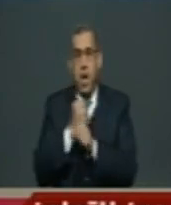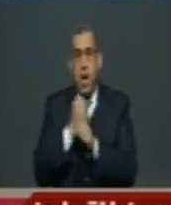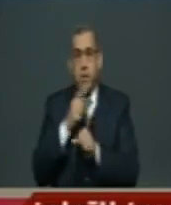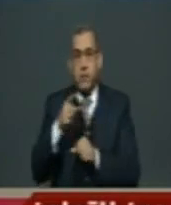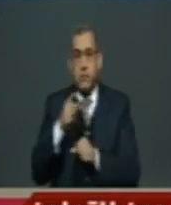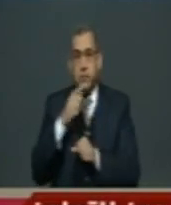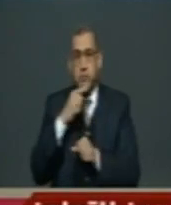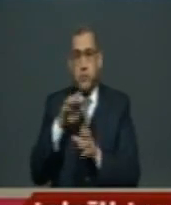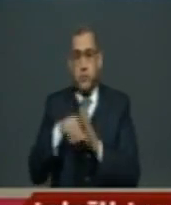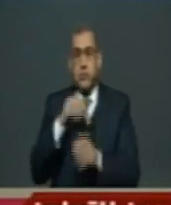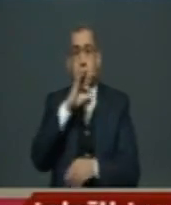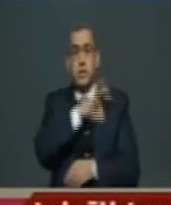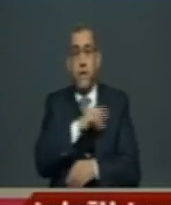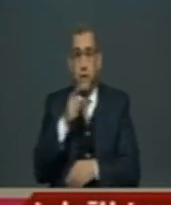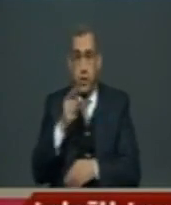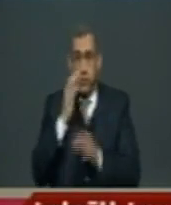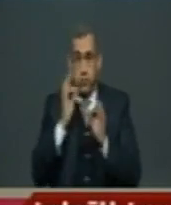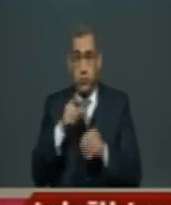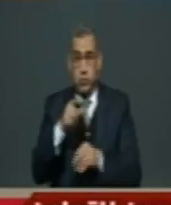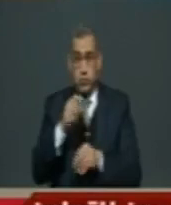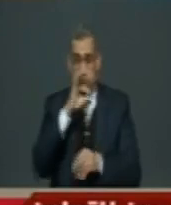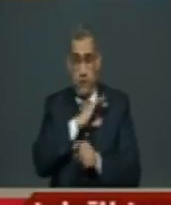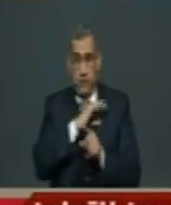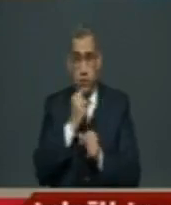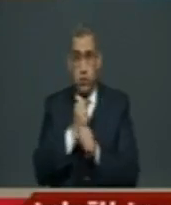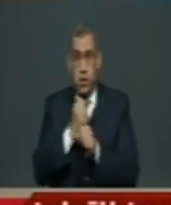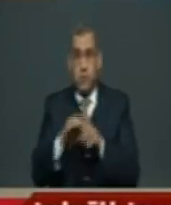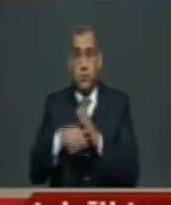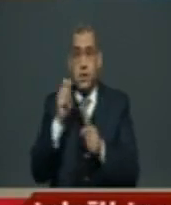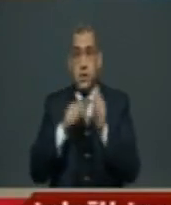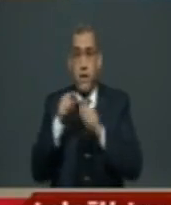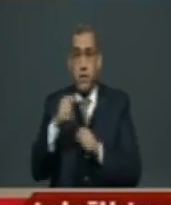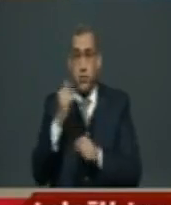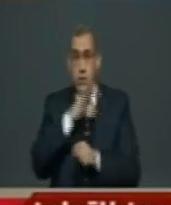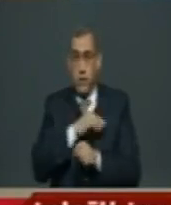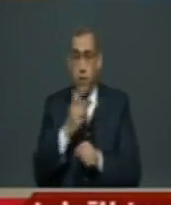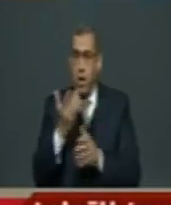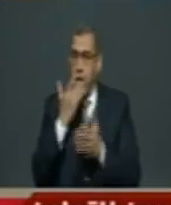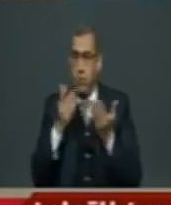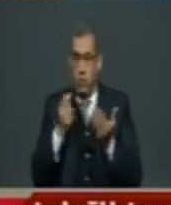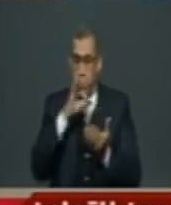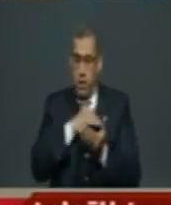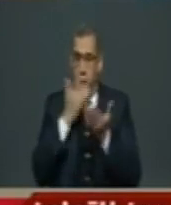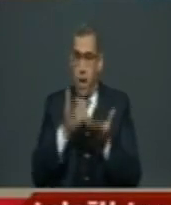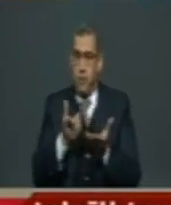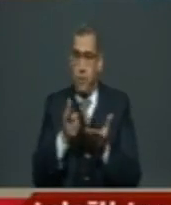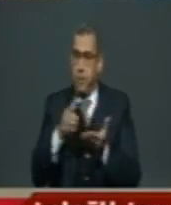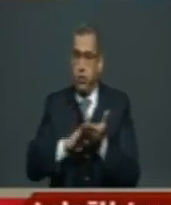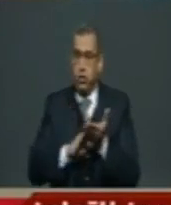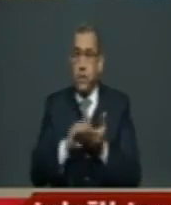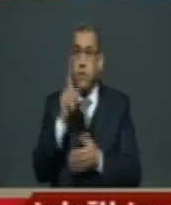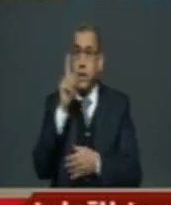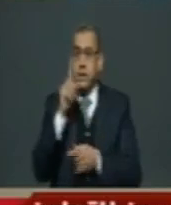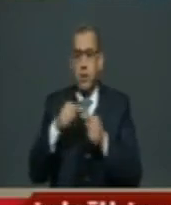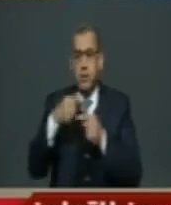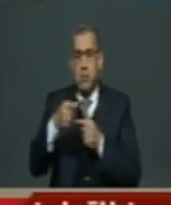عائد مباشر كتشغيل صناعه او كلام من هذا القبيل؟ ابدا مش هيبقى فيه. ده بالعكس ده